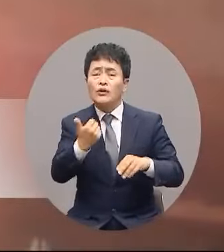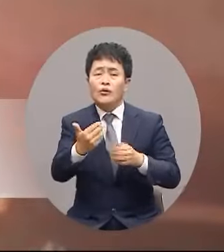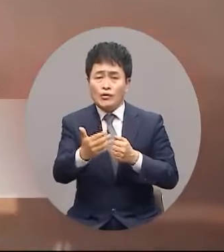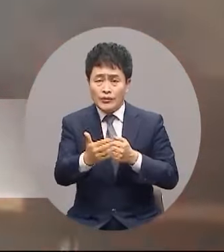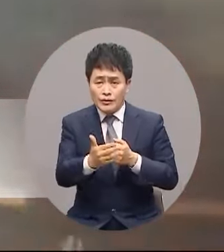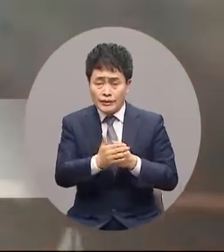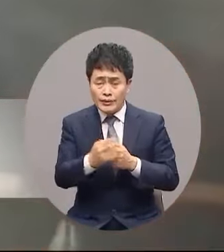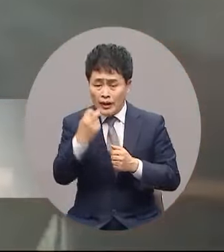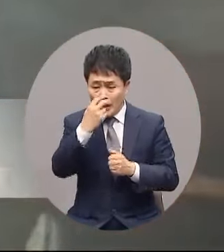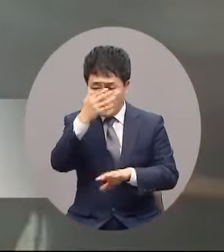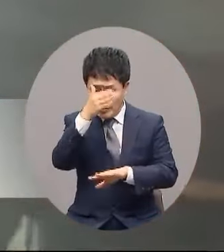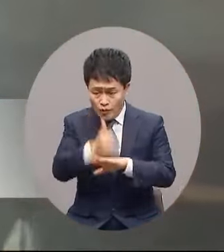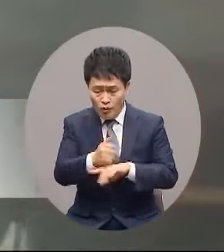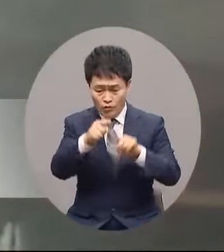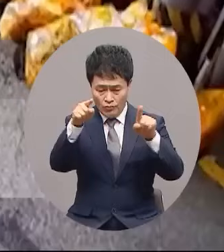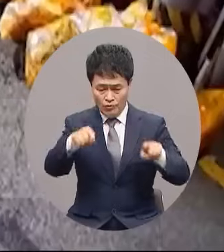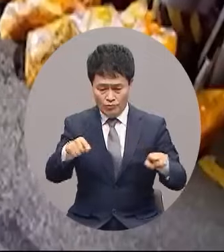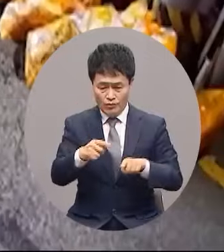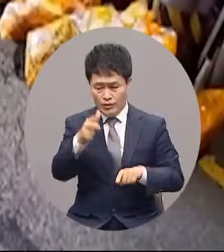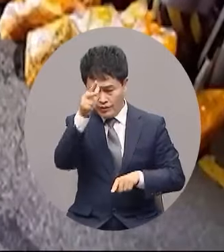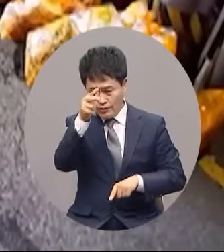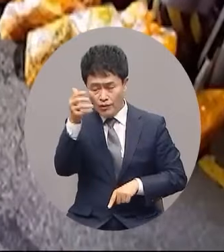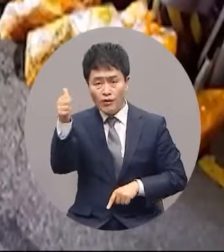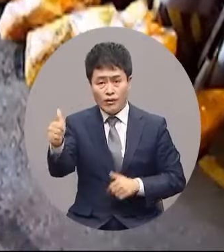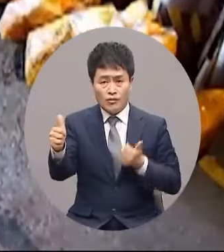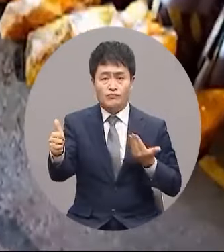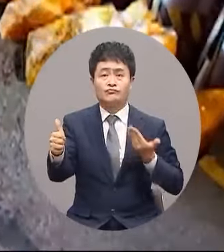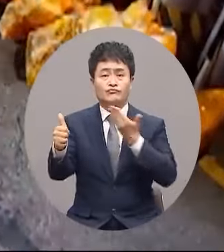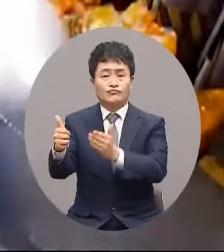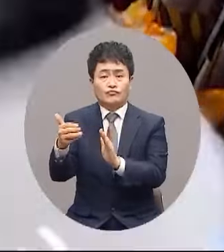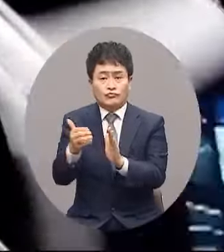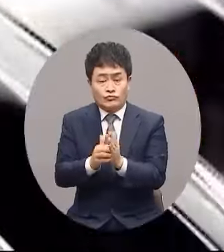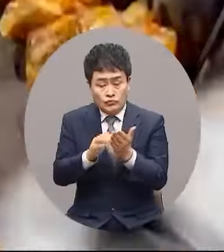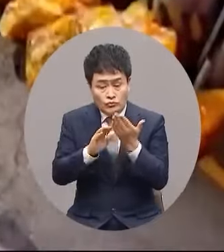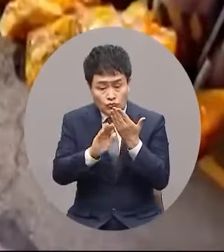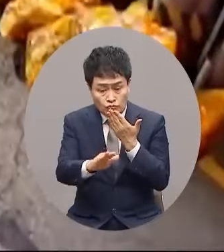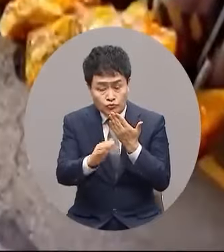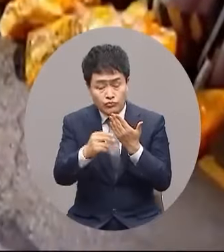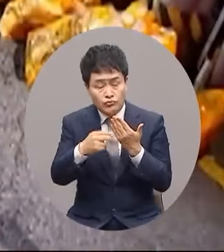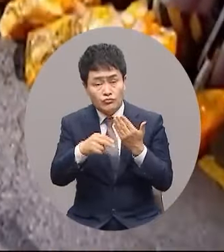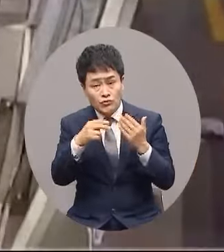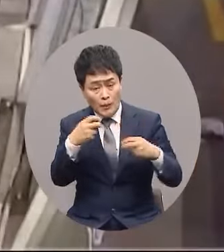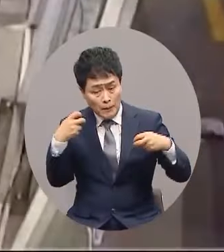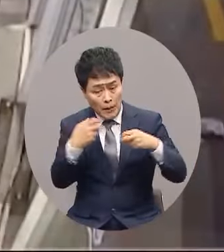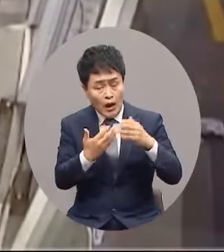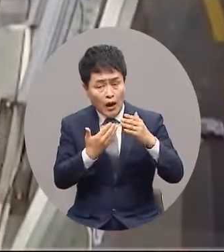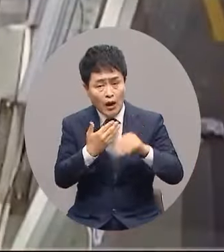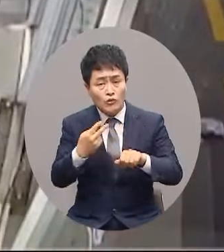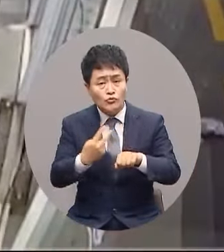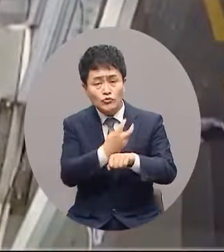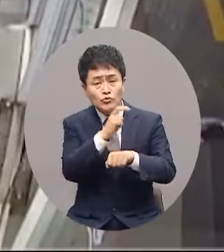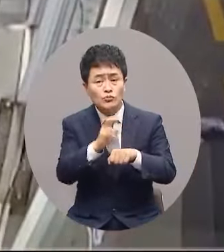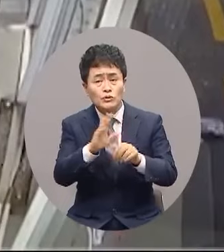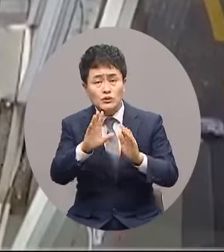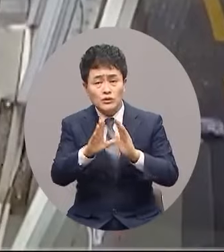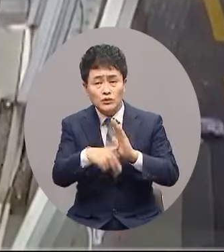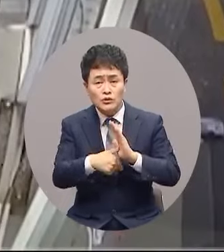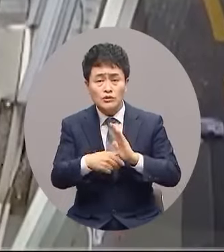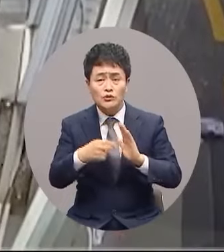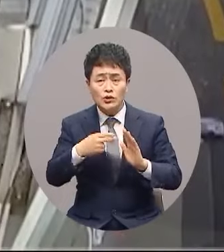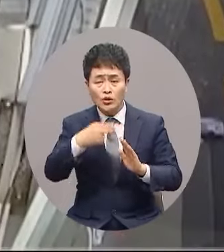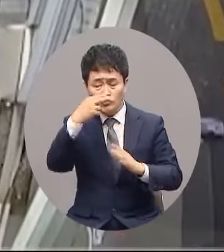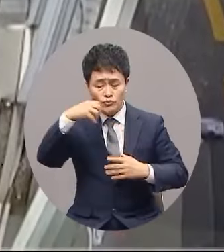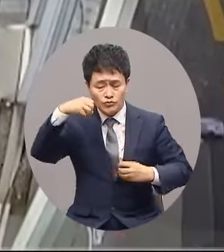소견서를 경찰에 전달했습니다 사고가 난 뒤 20시간이 지난 소변에서 알코올을 소화하는 과정에서